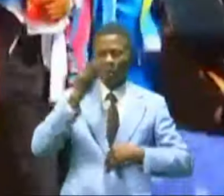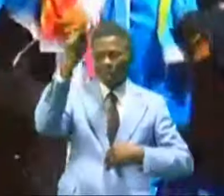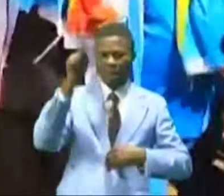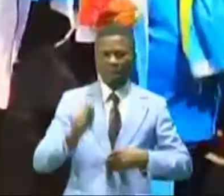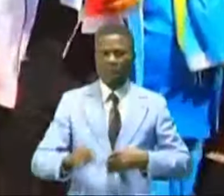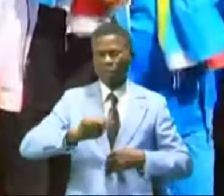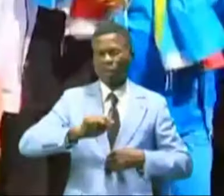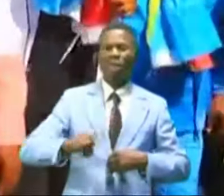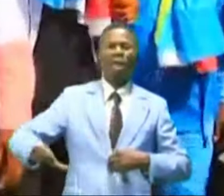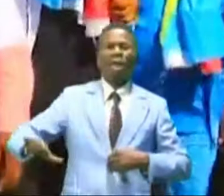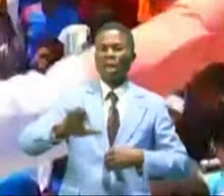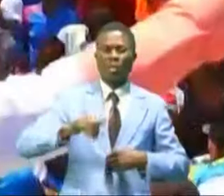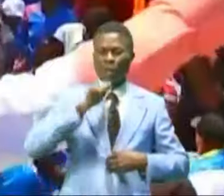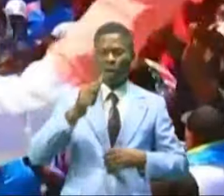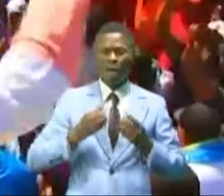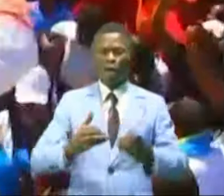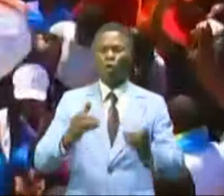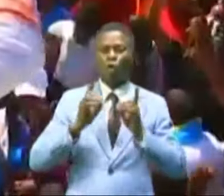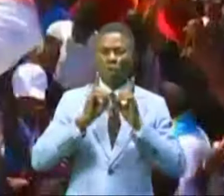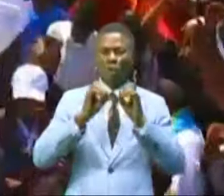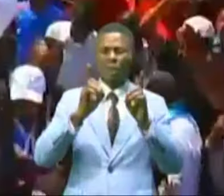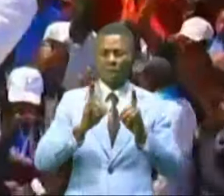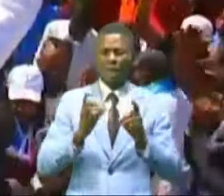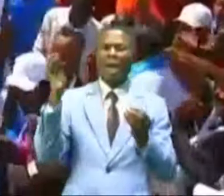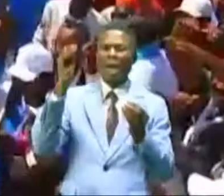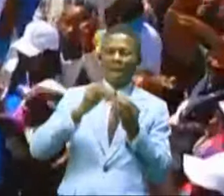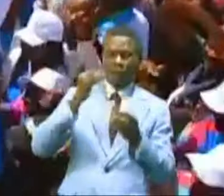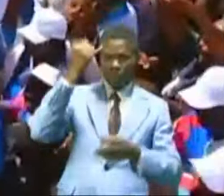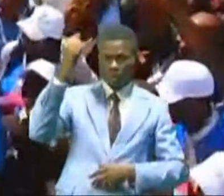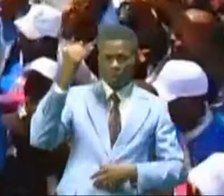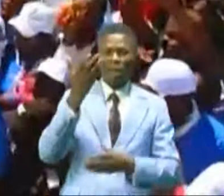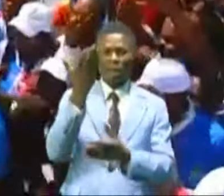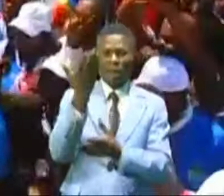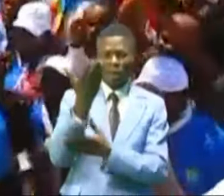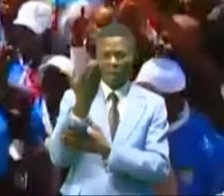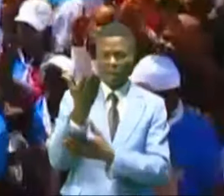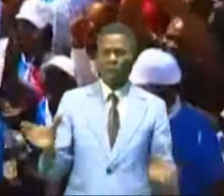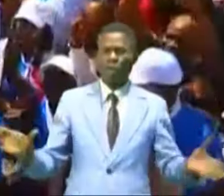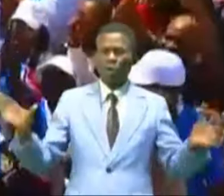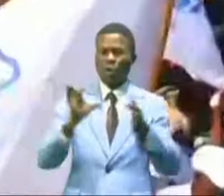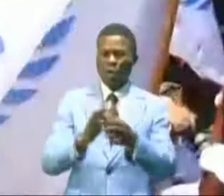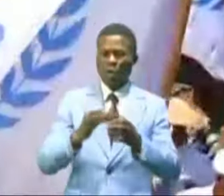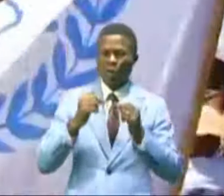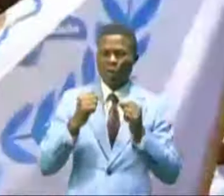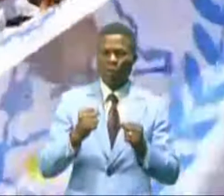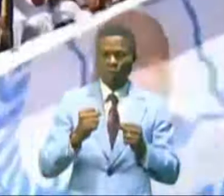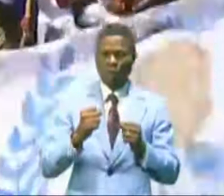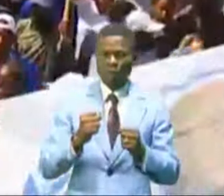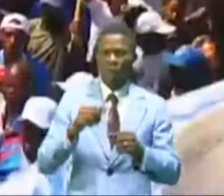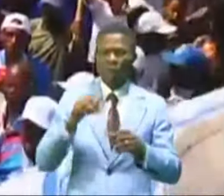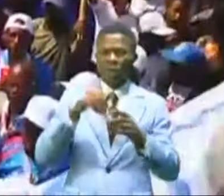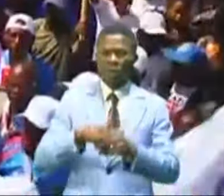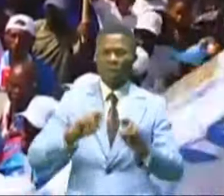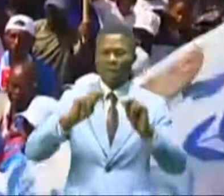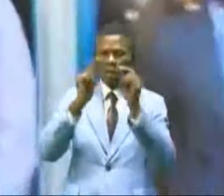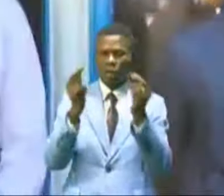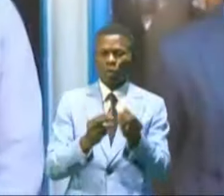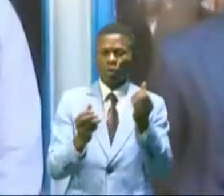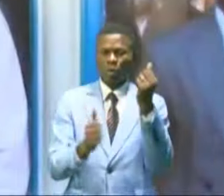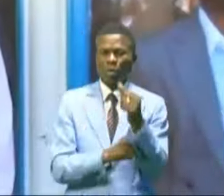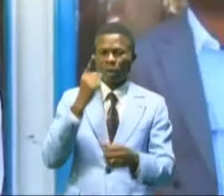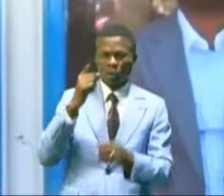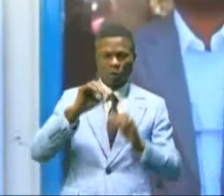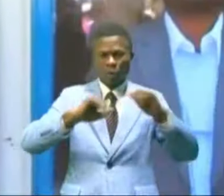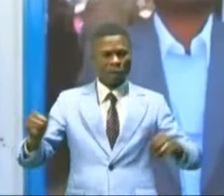Kalimbouyi continue son discours et renchérit avec les appels à la mobilisation au milieu d'une marée humaine